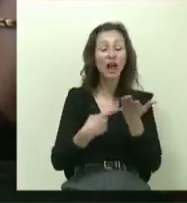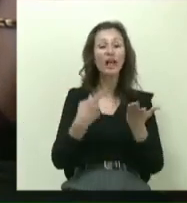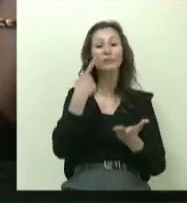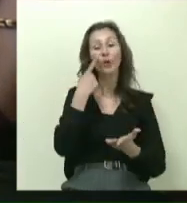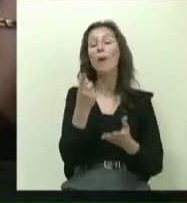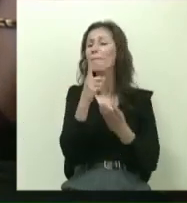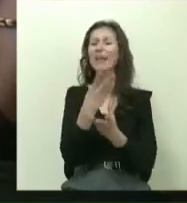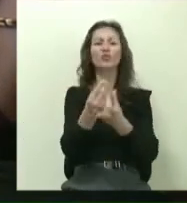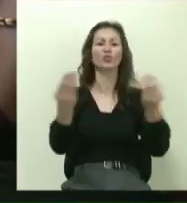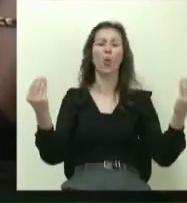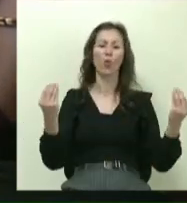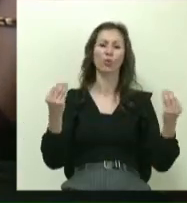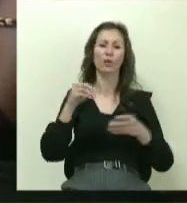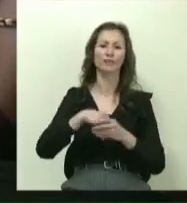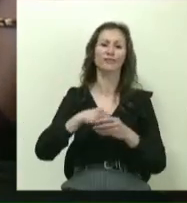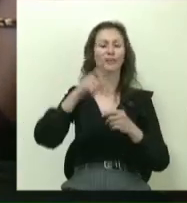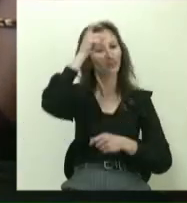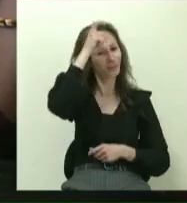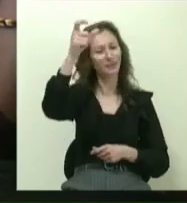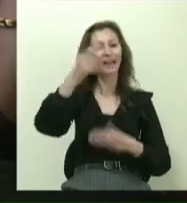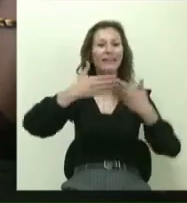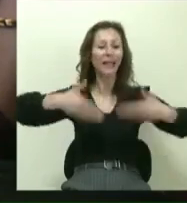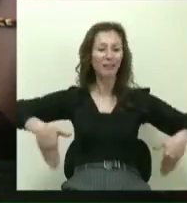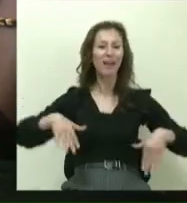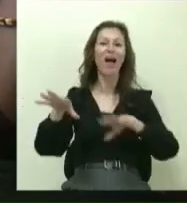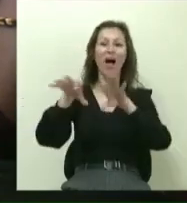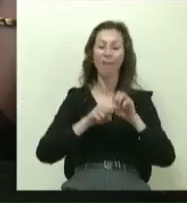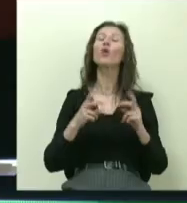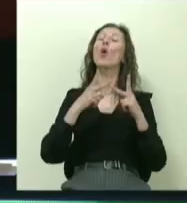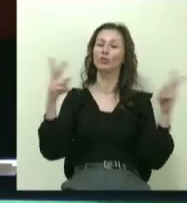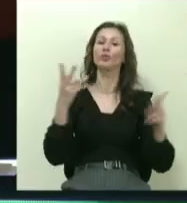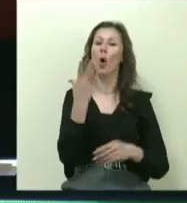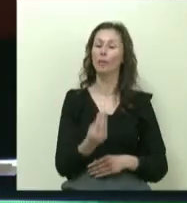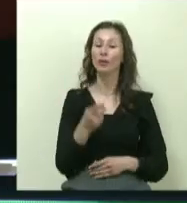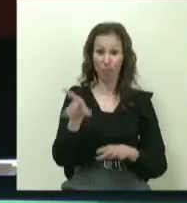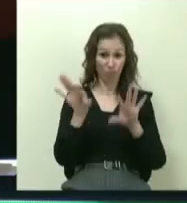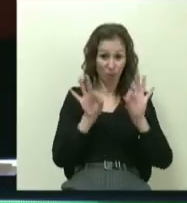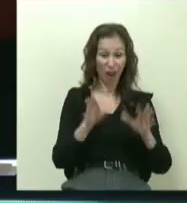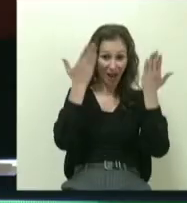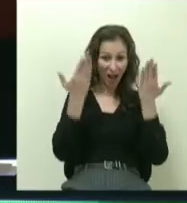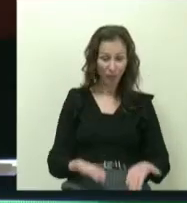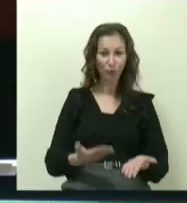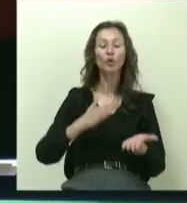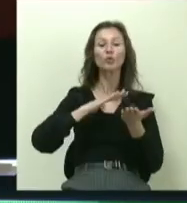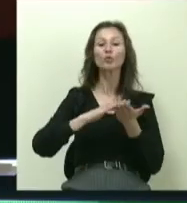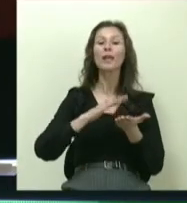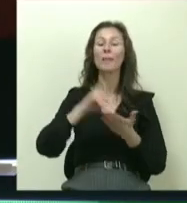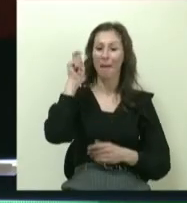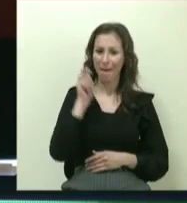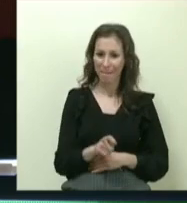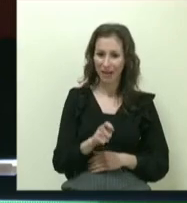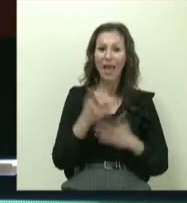pek çok alanda ulusal tedbirler almakta Özgür olmalıdır böyle bir kabulle düzenleme yapmak